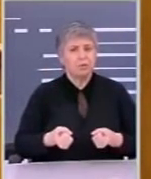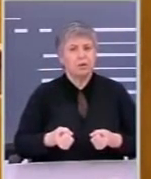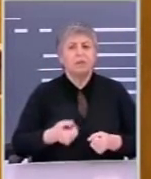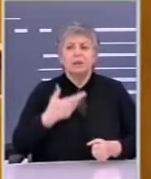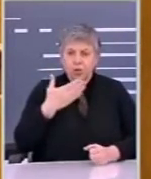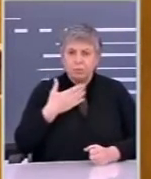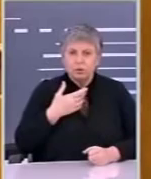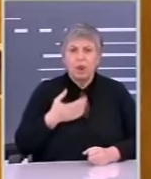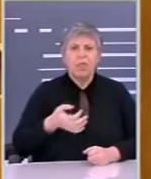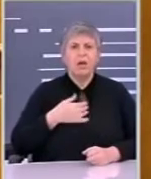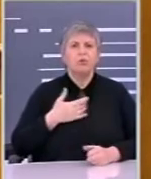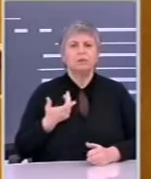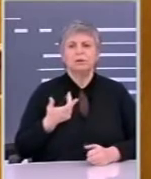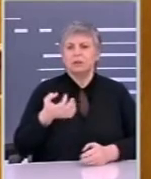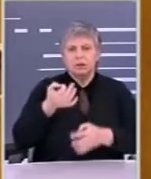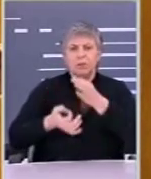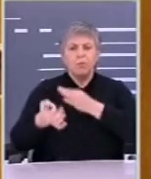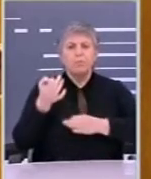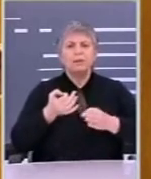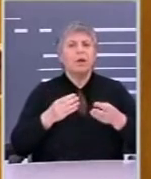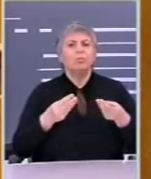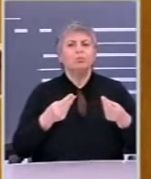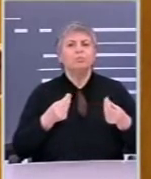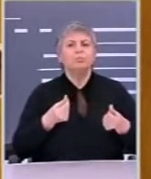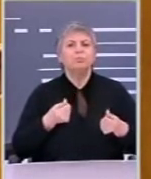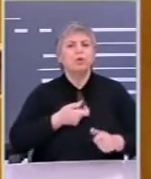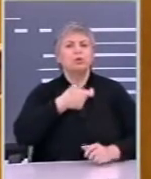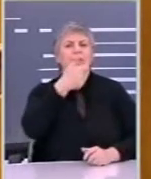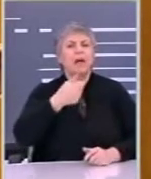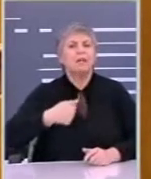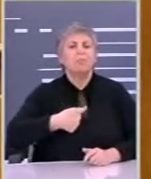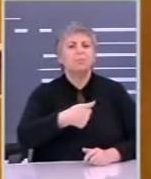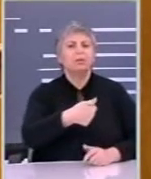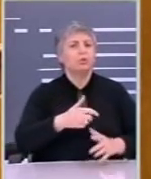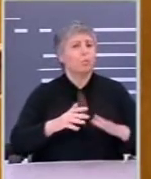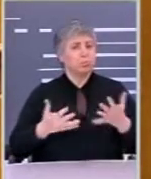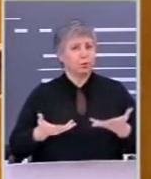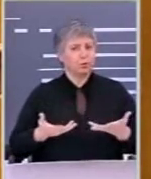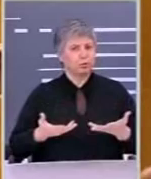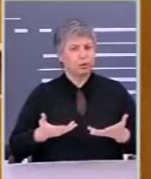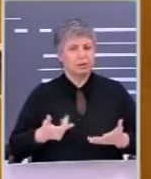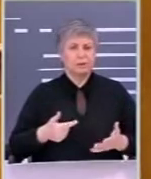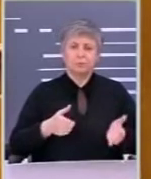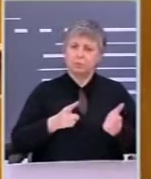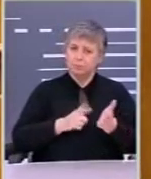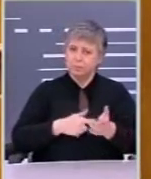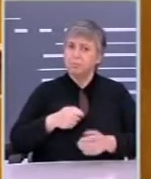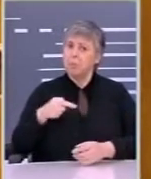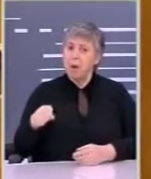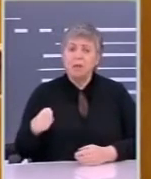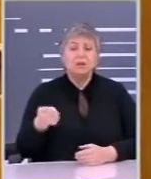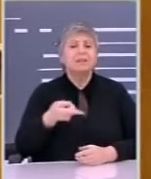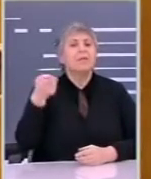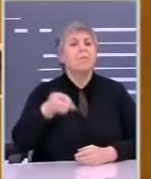θα αποπληρωθούν αυτά? Να σας πω εγώ μια, να τη σκεφτούμε. Δεν ξέρω αν είναι αντισταγματική, να τη μελετήσουμε. Μήπως θα πρέπει να δίνετε ένα μέρος